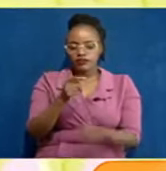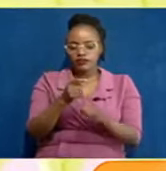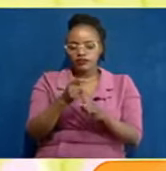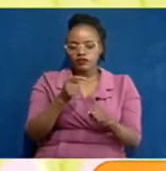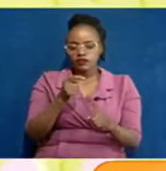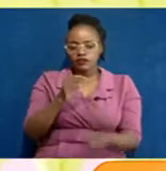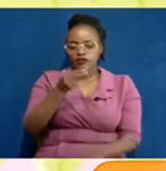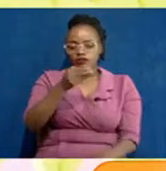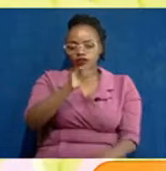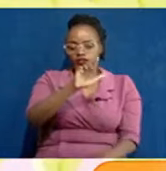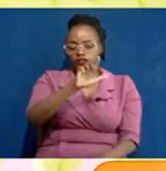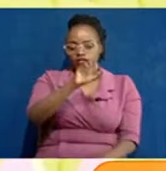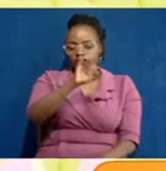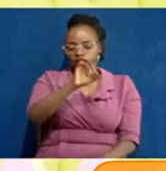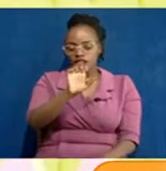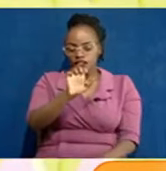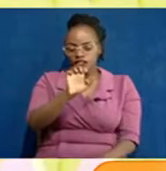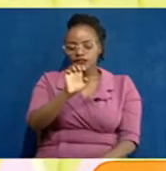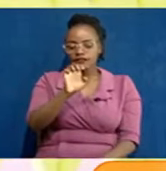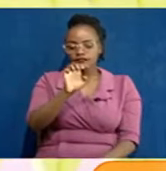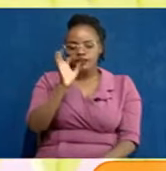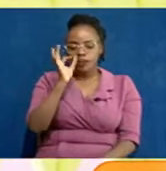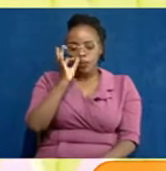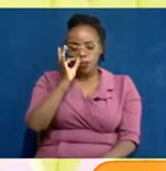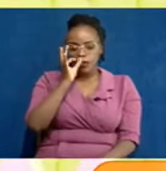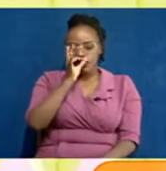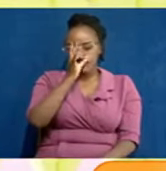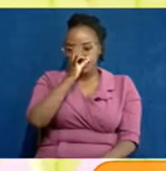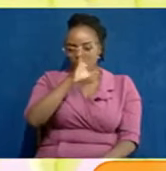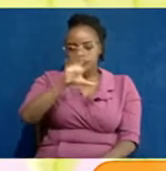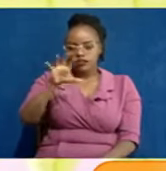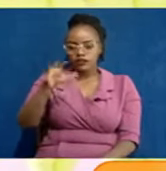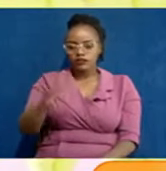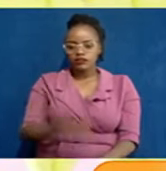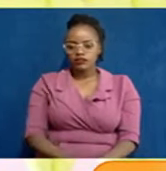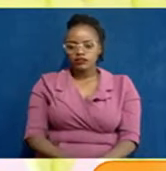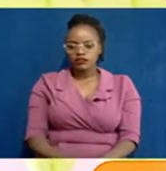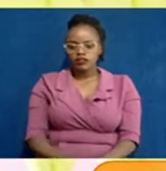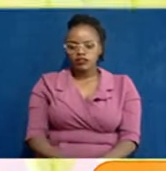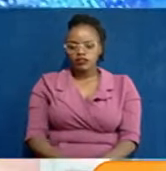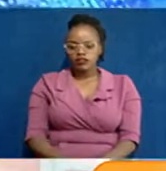shule ya Hillside Endarasha Academy katika kaunti ya Nyeri.